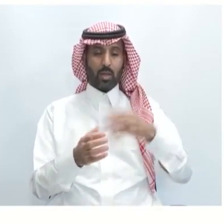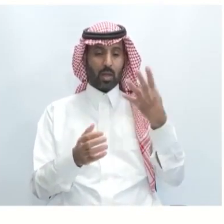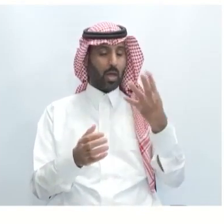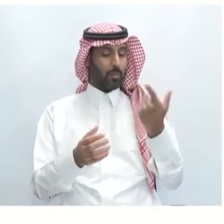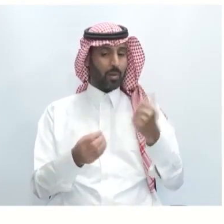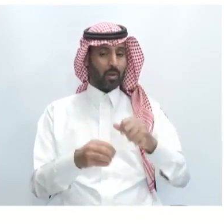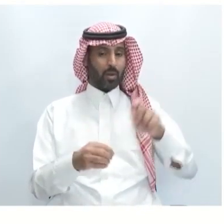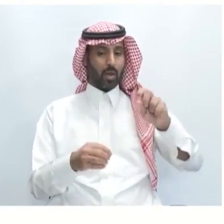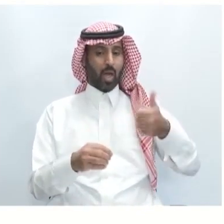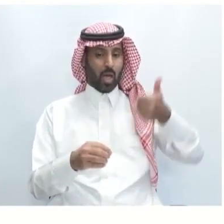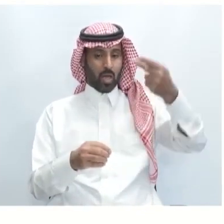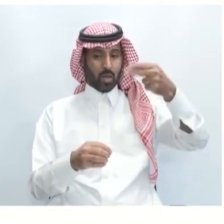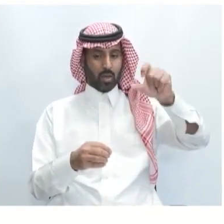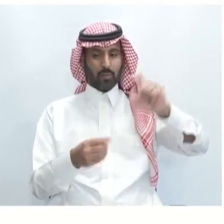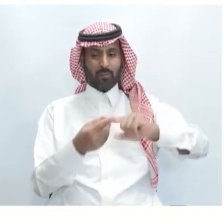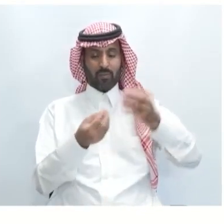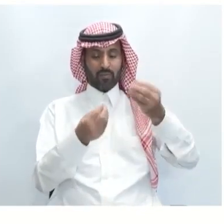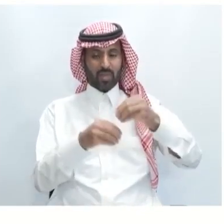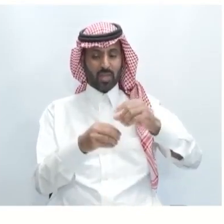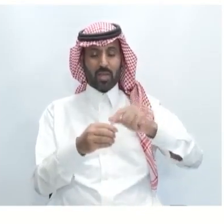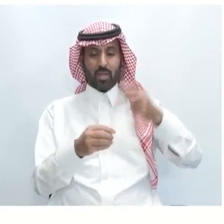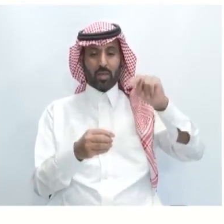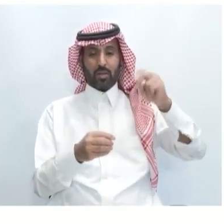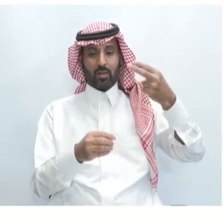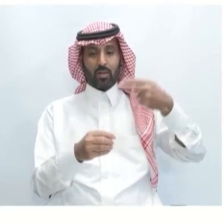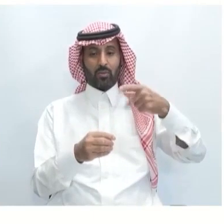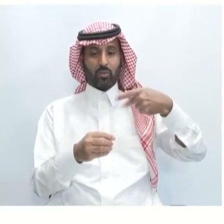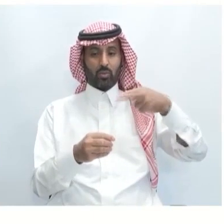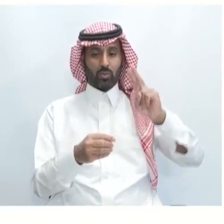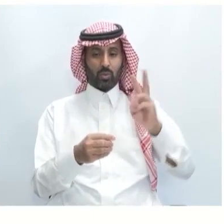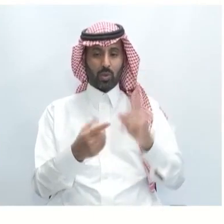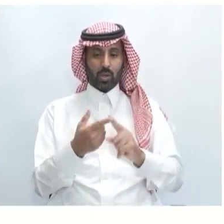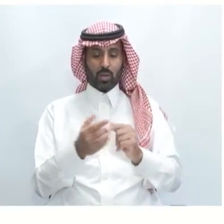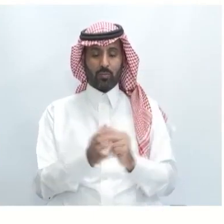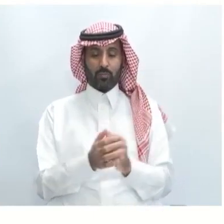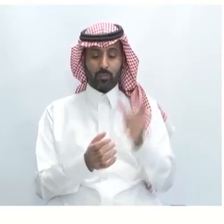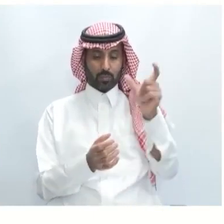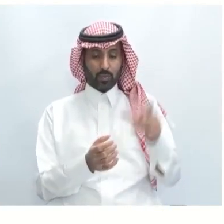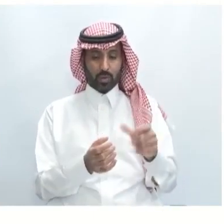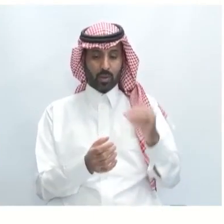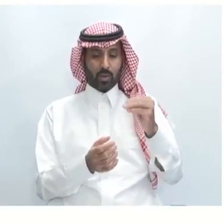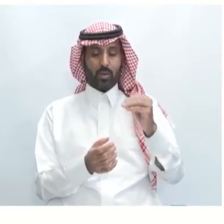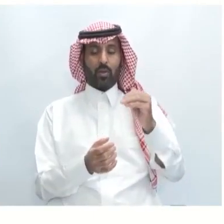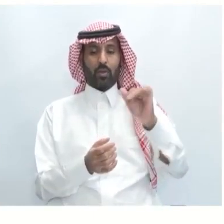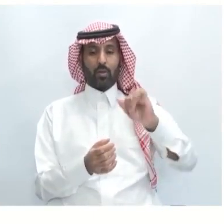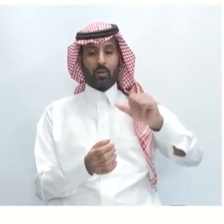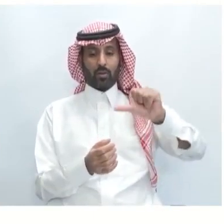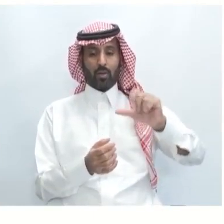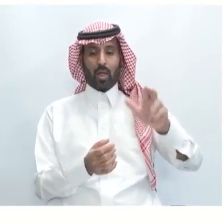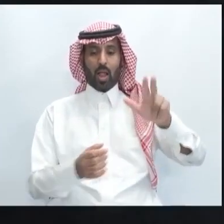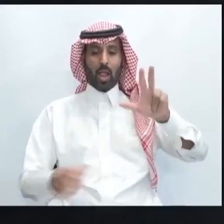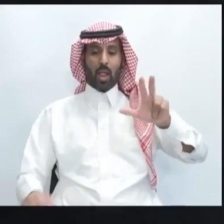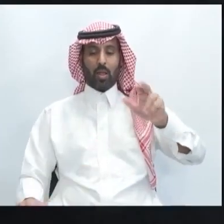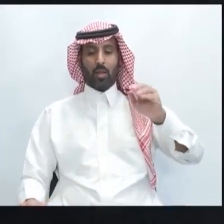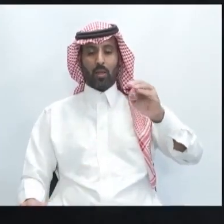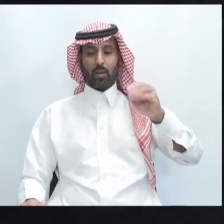لماذا قاعدي لوجود ات 2 الان حمض الجلوتاميك من اسمه اساسا حمض من اسمه حمض